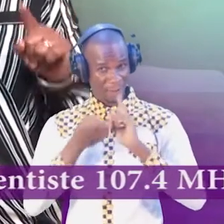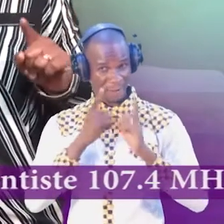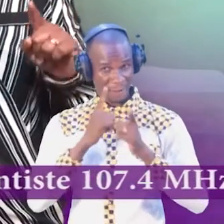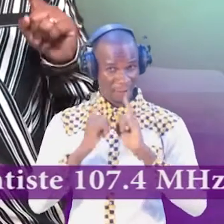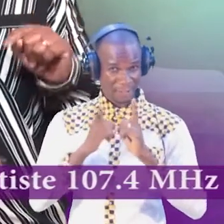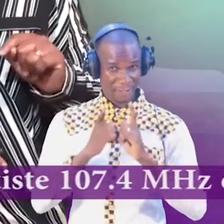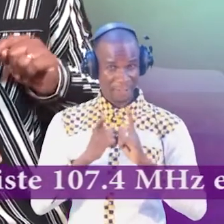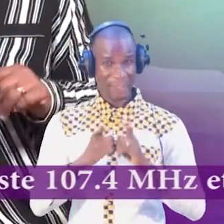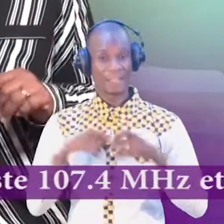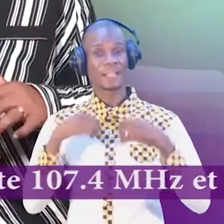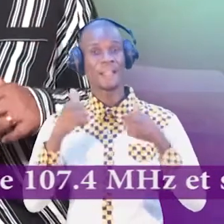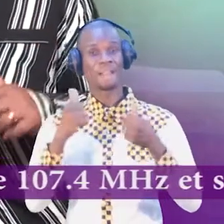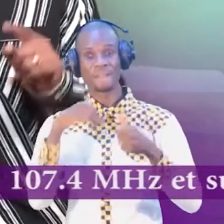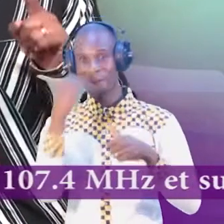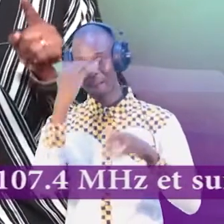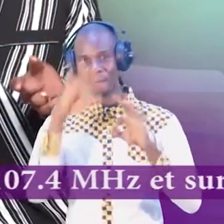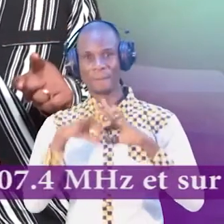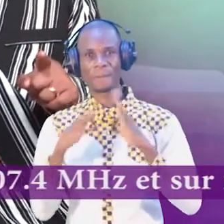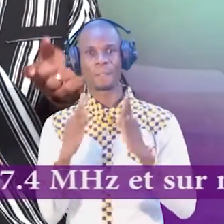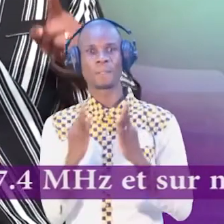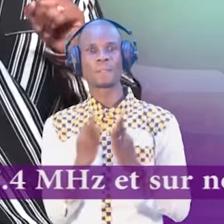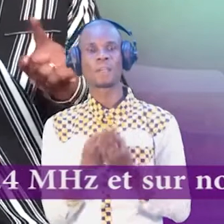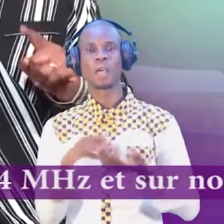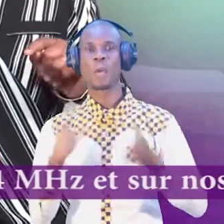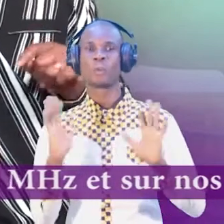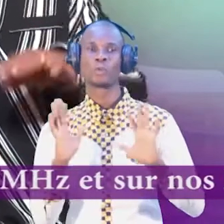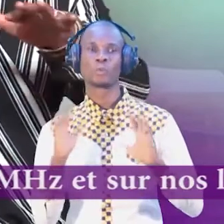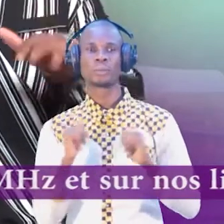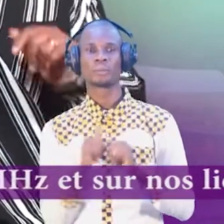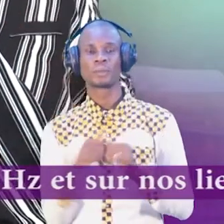Organisation Mondiale ya Santé OMS bazali kolobete